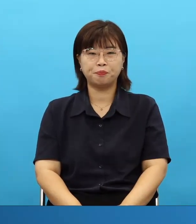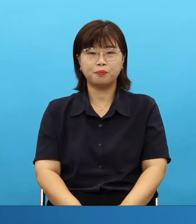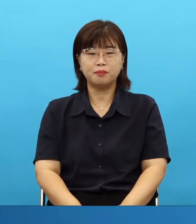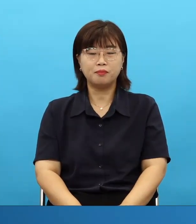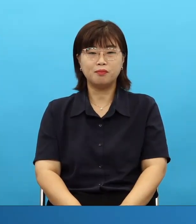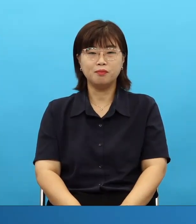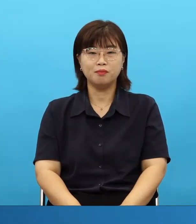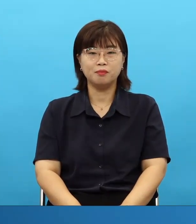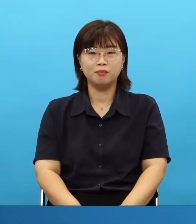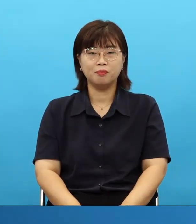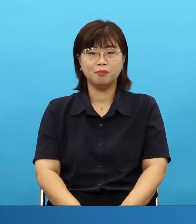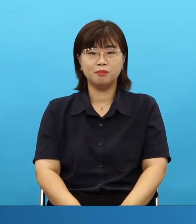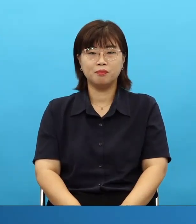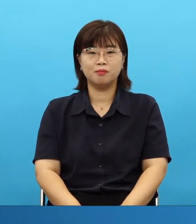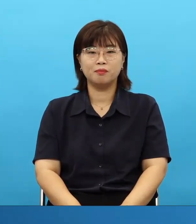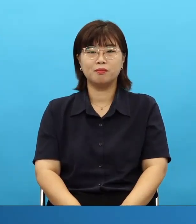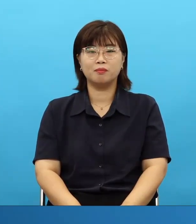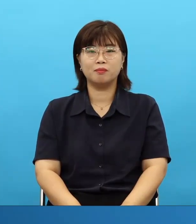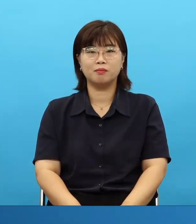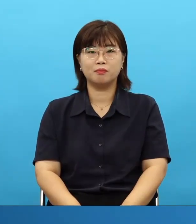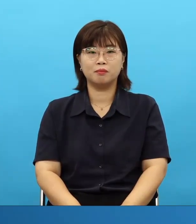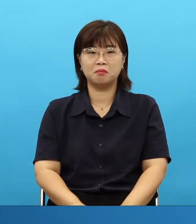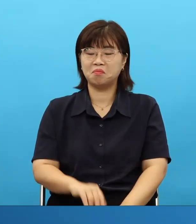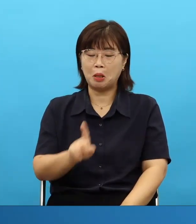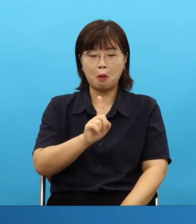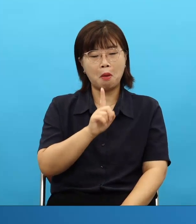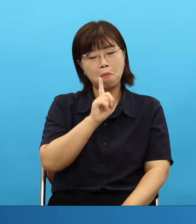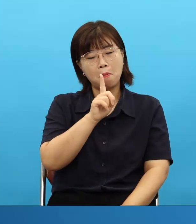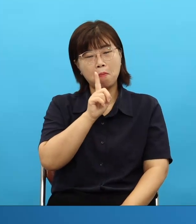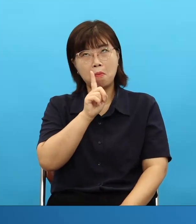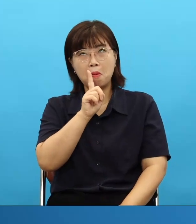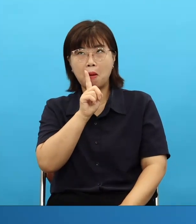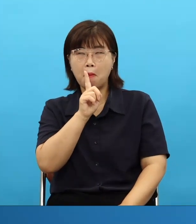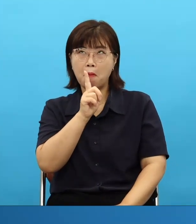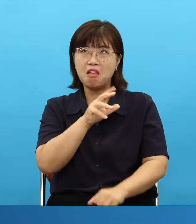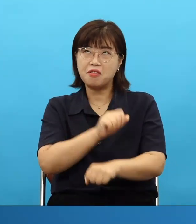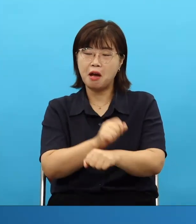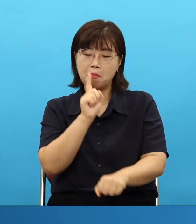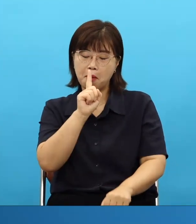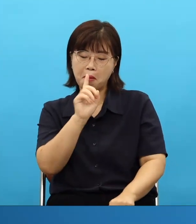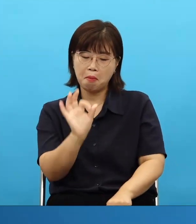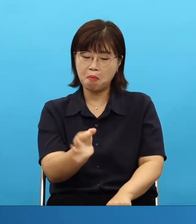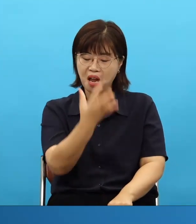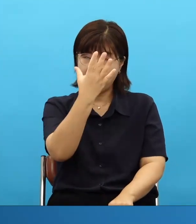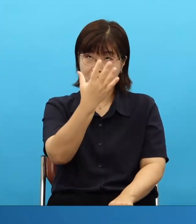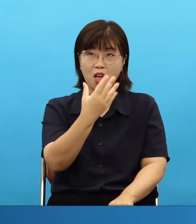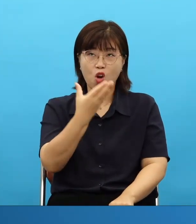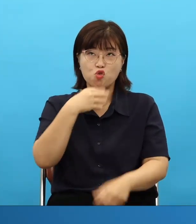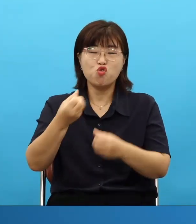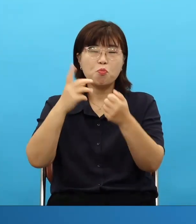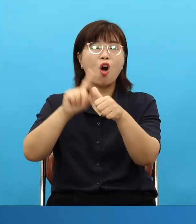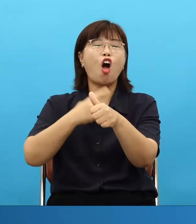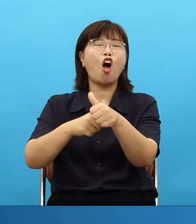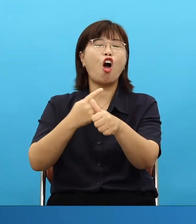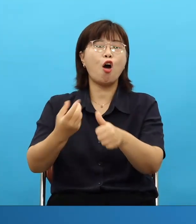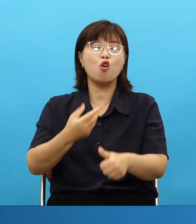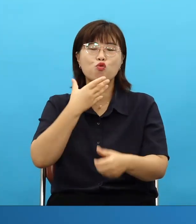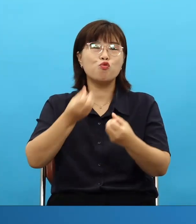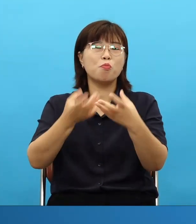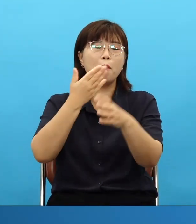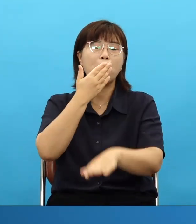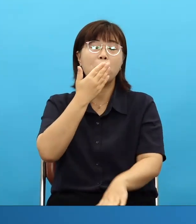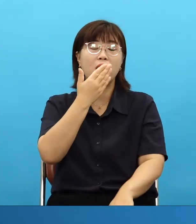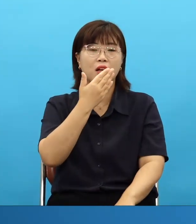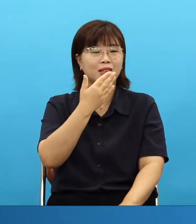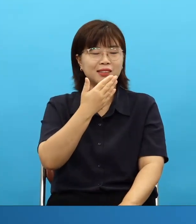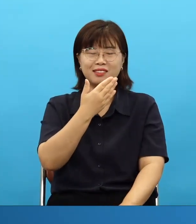말을 잘하면 축복이 온다. 뭐 이런 말도 하기도 합니다. There are some people who say that if you speak well or if you speak nicely, then blessings will come to you. It doesn't matter at